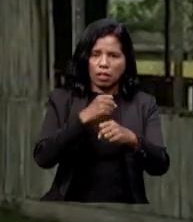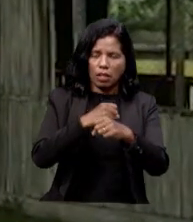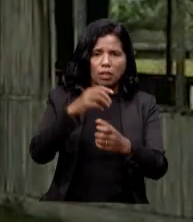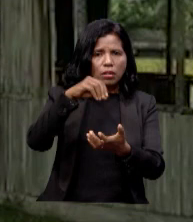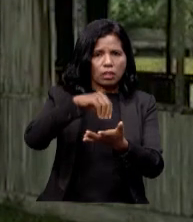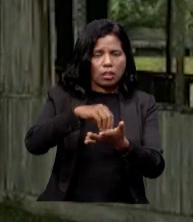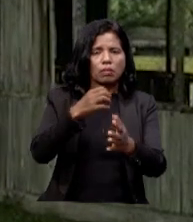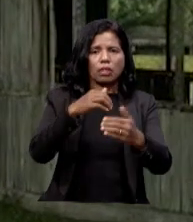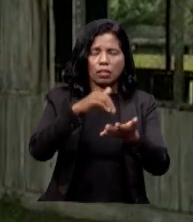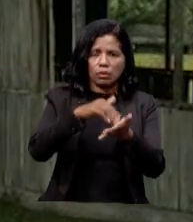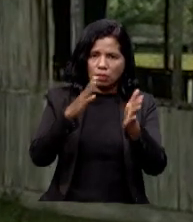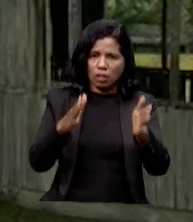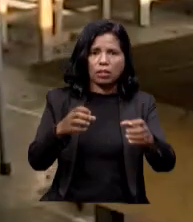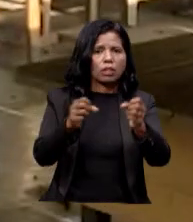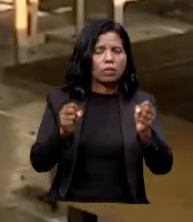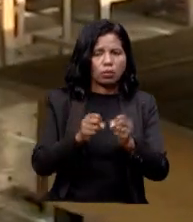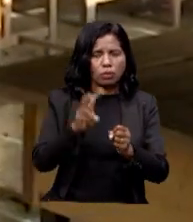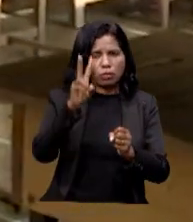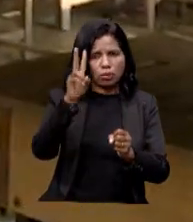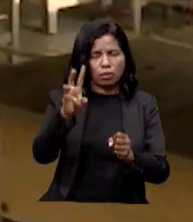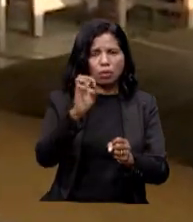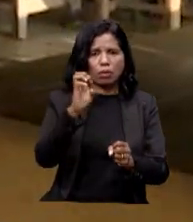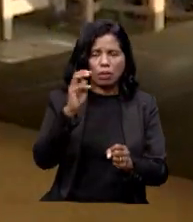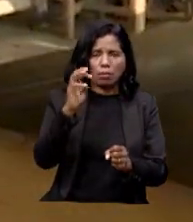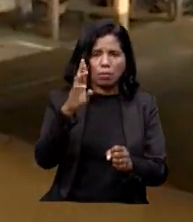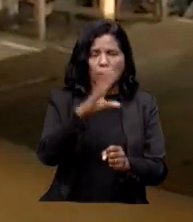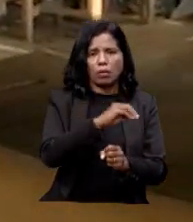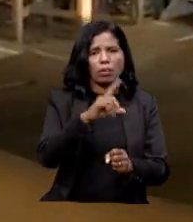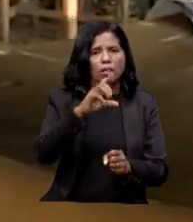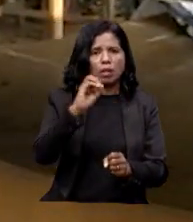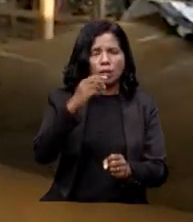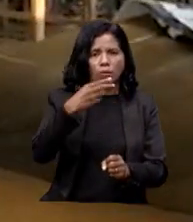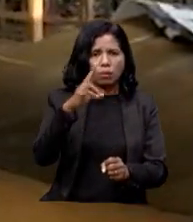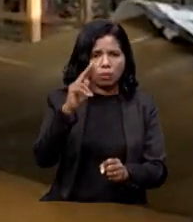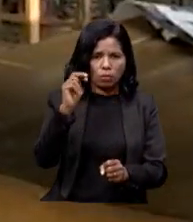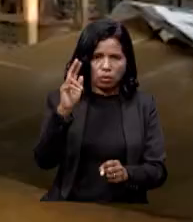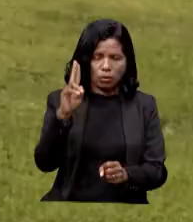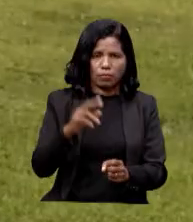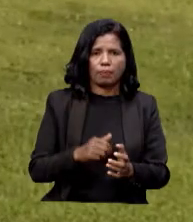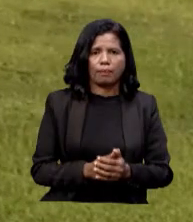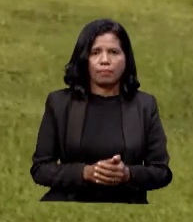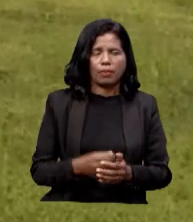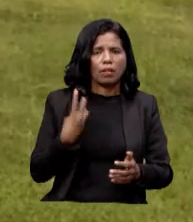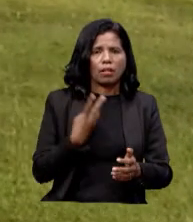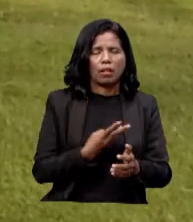estudante husi sukurua hanesan Waimori no loi hunum. Kita ambil aturan lokalnya